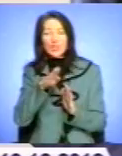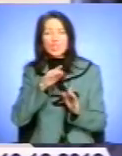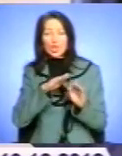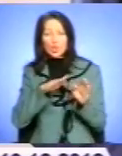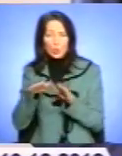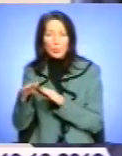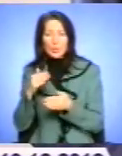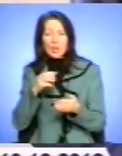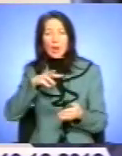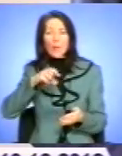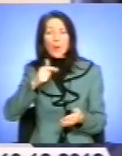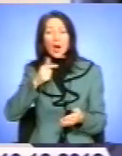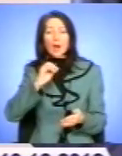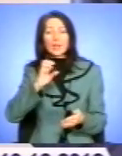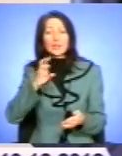після закінчення